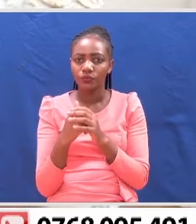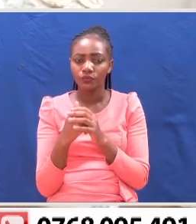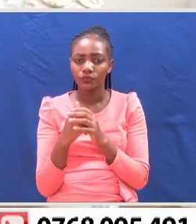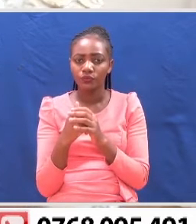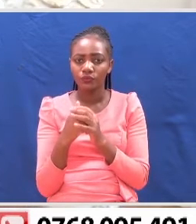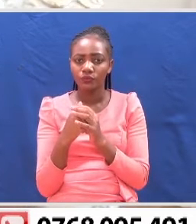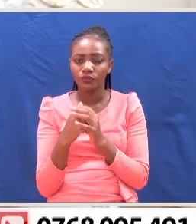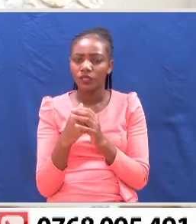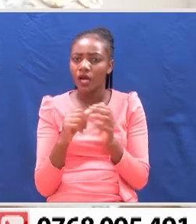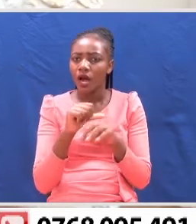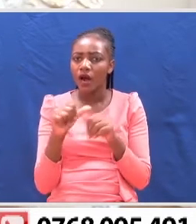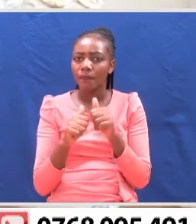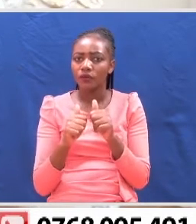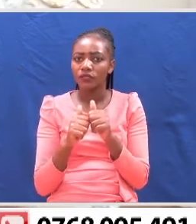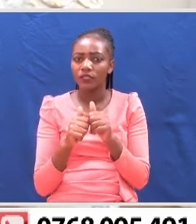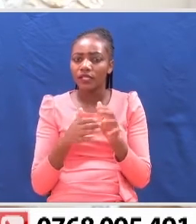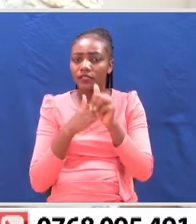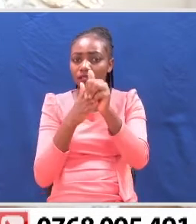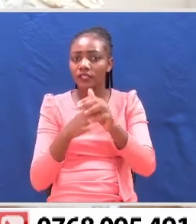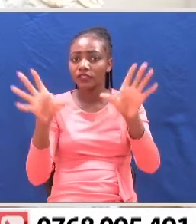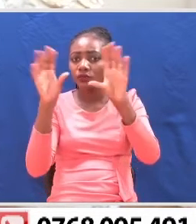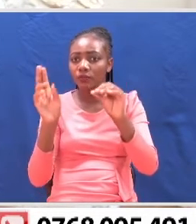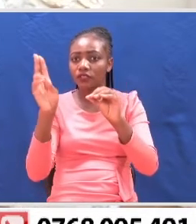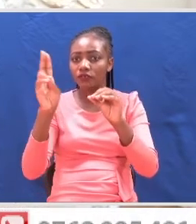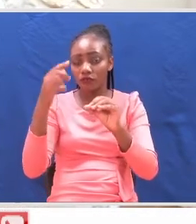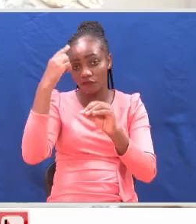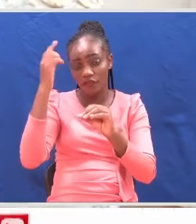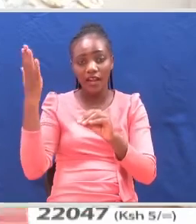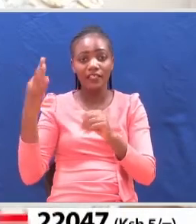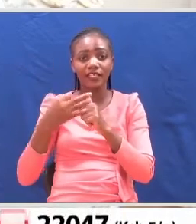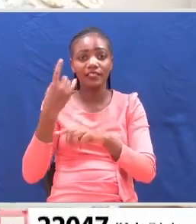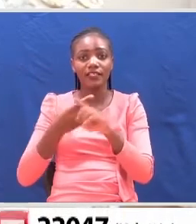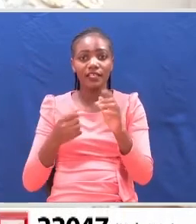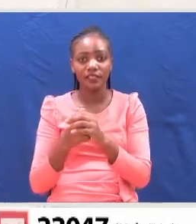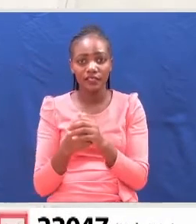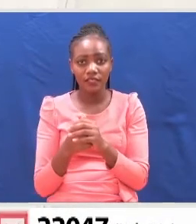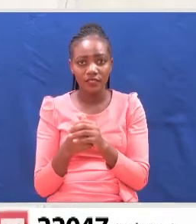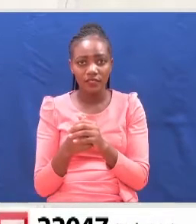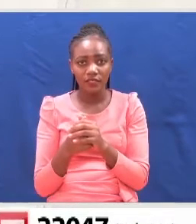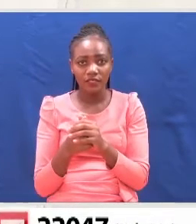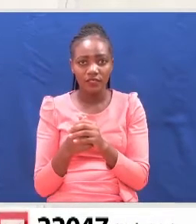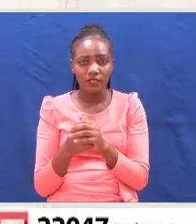Kuna swala la uongozi wa Rais Uhuru Kenyatta kwa miaka 8 iliyopita. Unaweza kumpa alama gani?